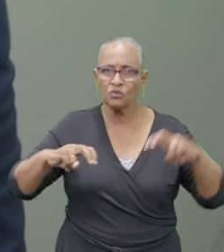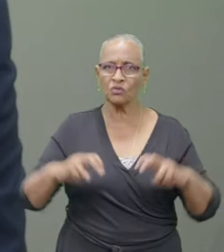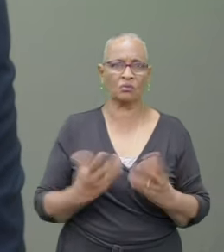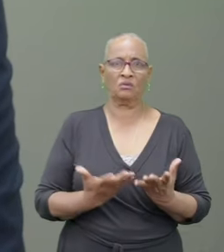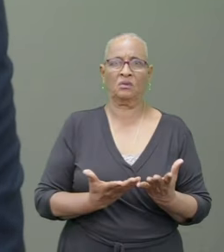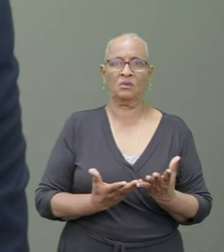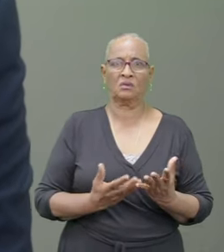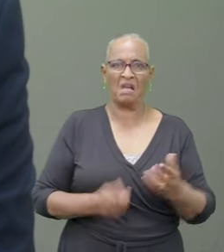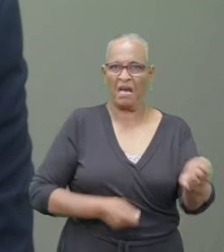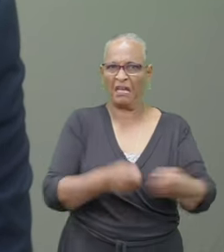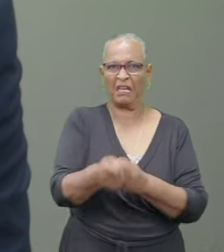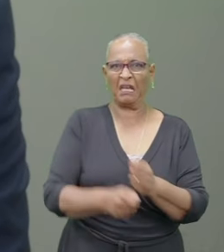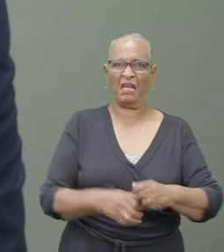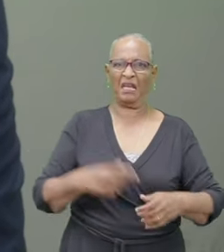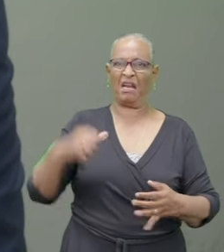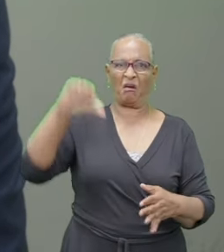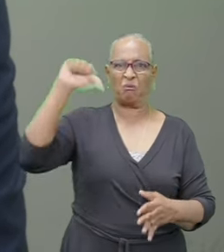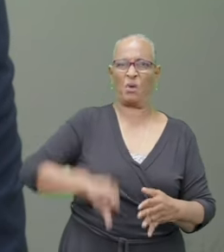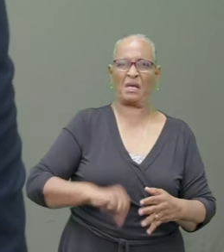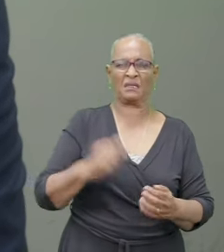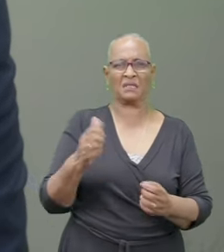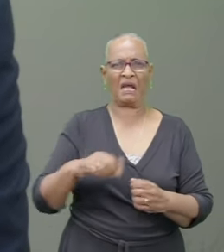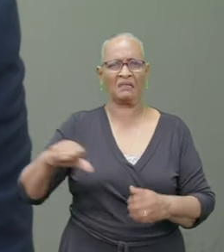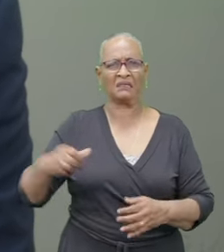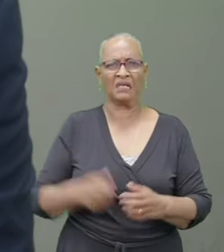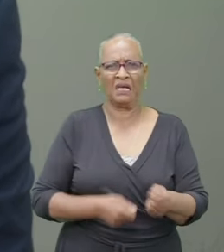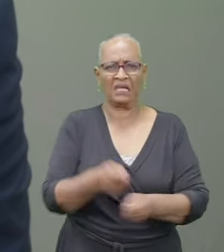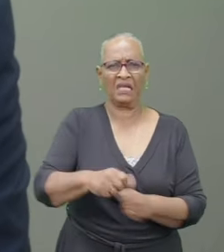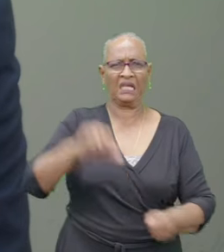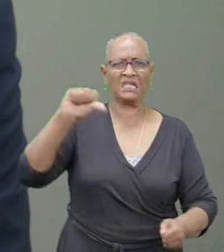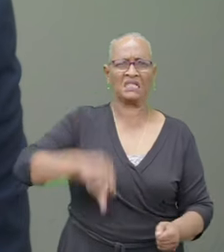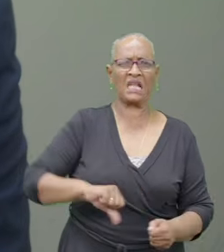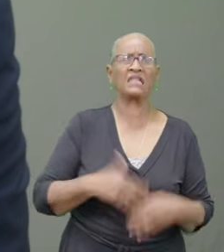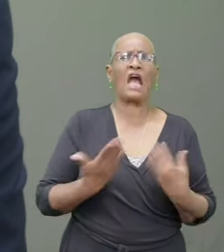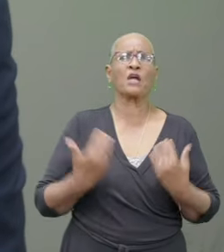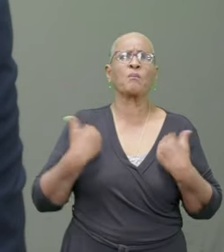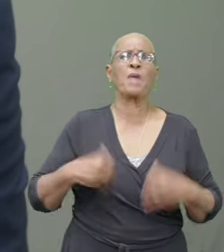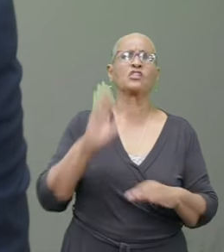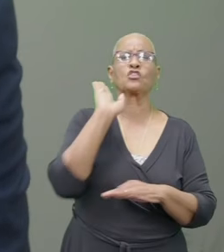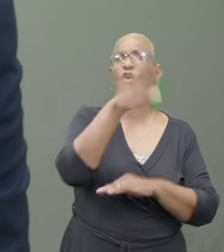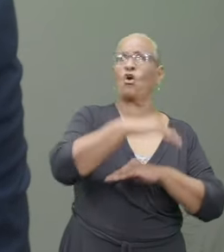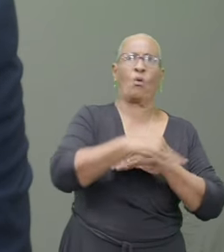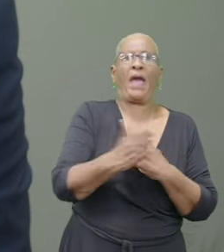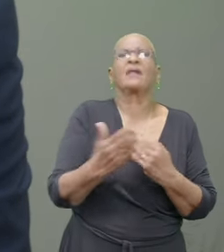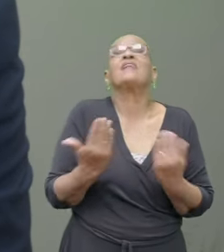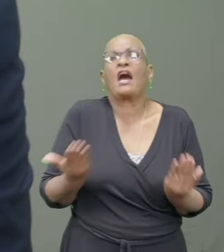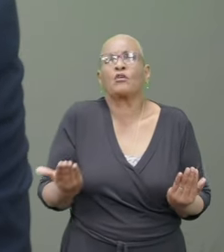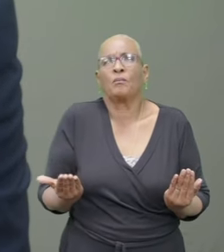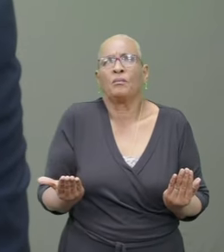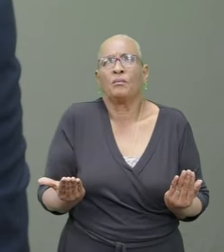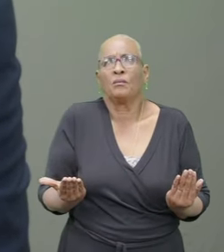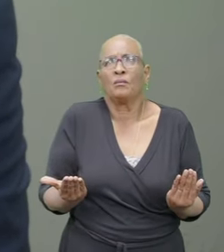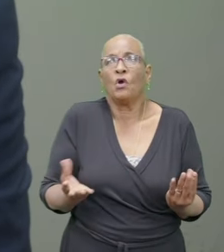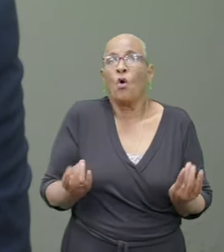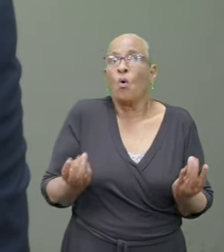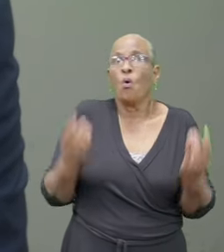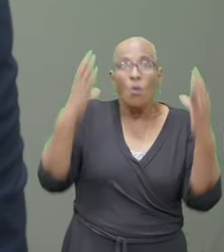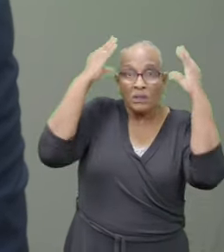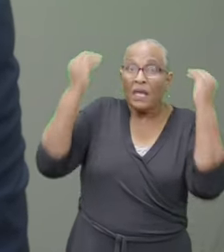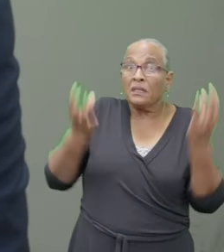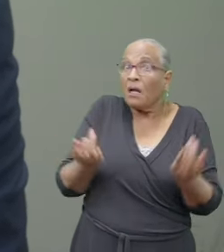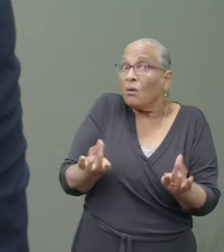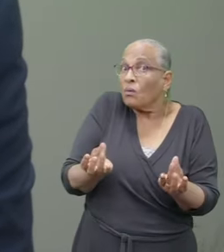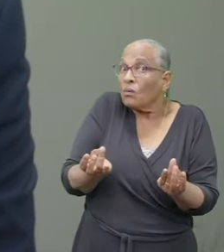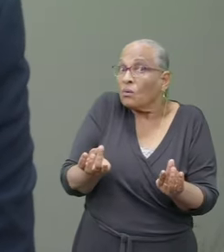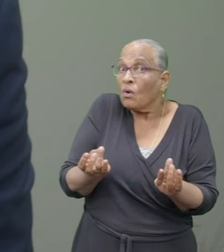land, er is one beleid vanuit het ministerie, dus daarom trekken mensen weg. Nou, dan vraag ik, hoe doen dan Nederland, hoe doet